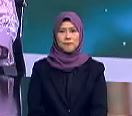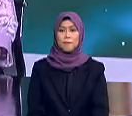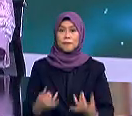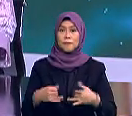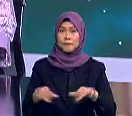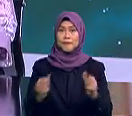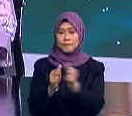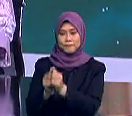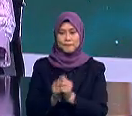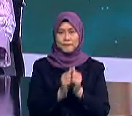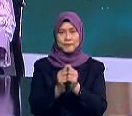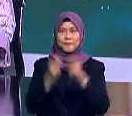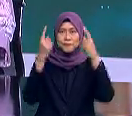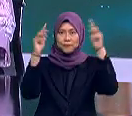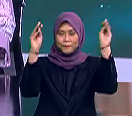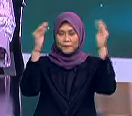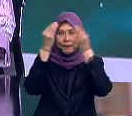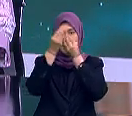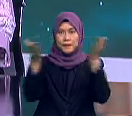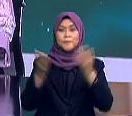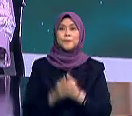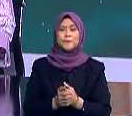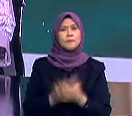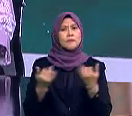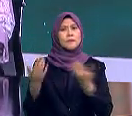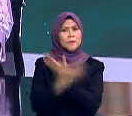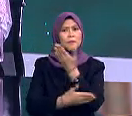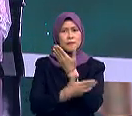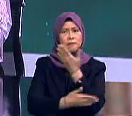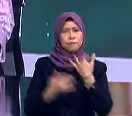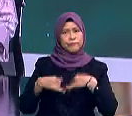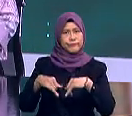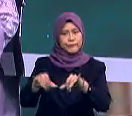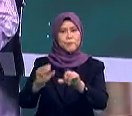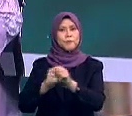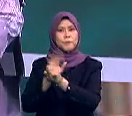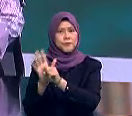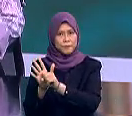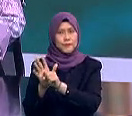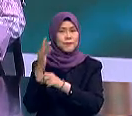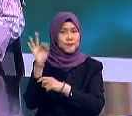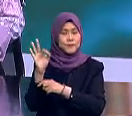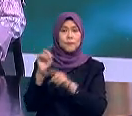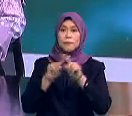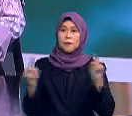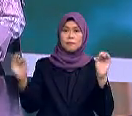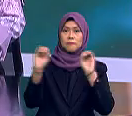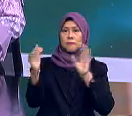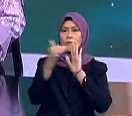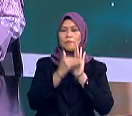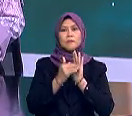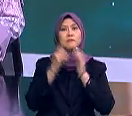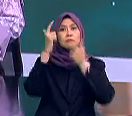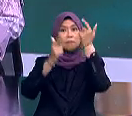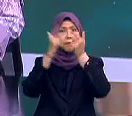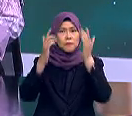masih bersama Berita Perdana. Meskipun negara masih menghadapi ancaman berterusan pandemik COVID-19, ia tidak menghalang tourism Malaysia